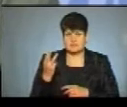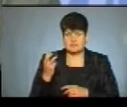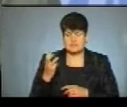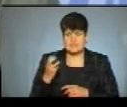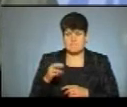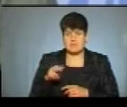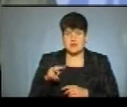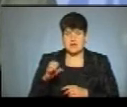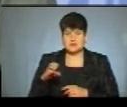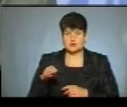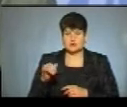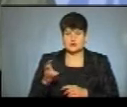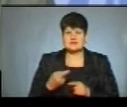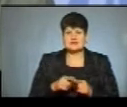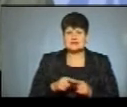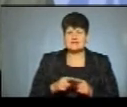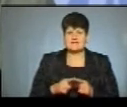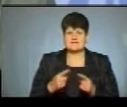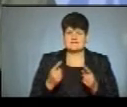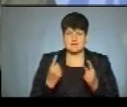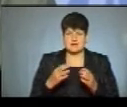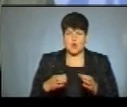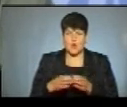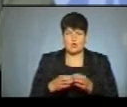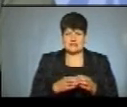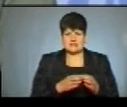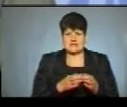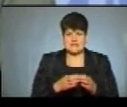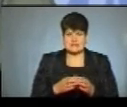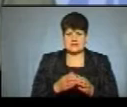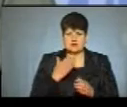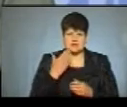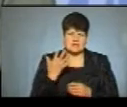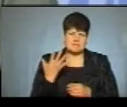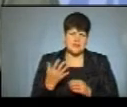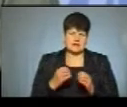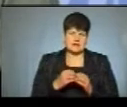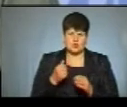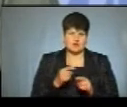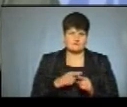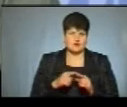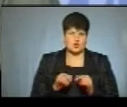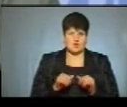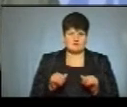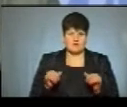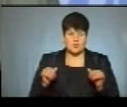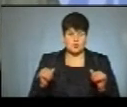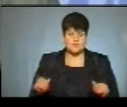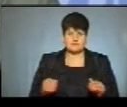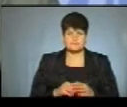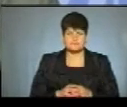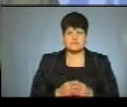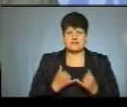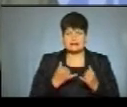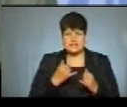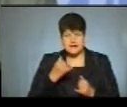пластунів. Це такі великі осередки, які от за останні там 50 років дуже швидко розвиваються. І для